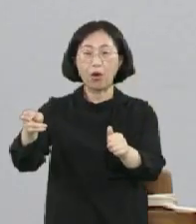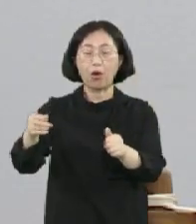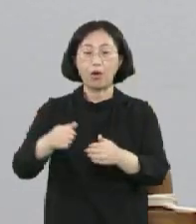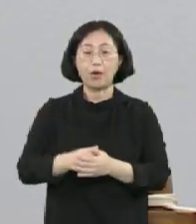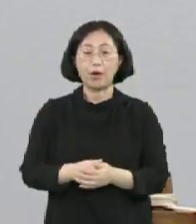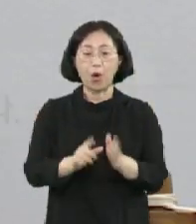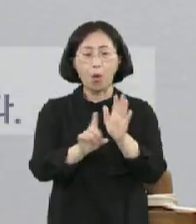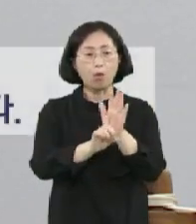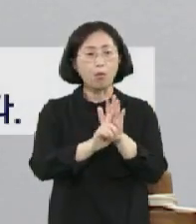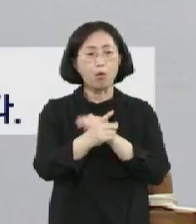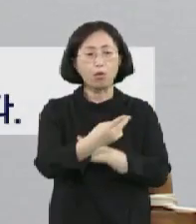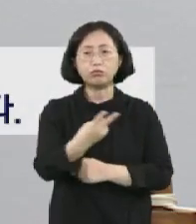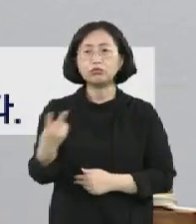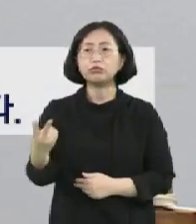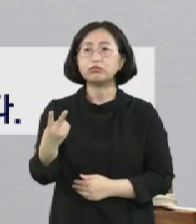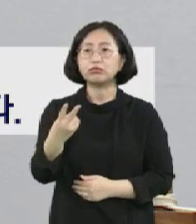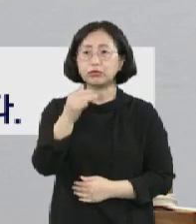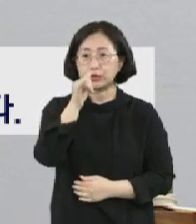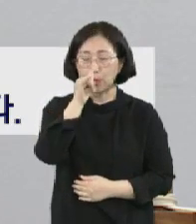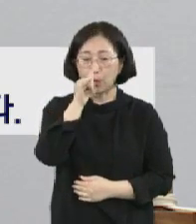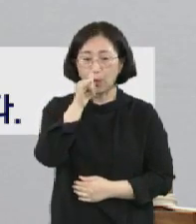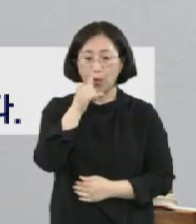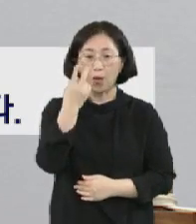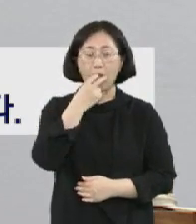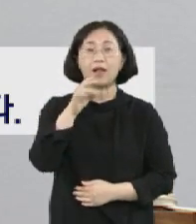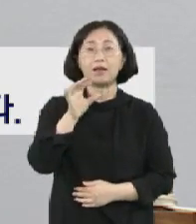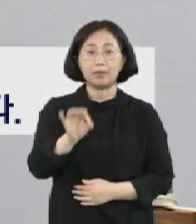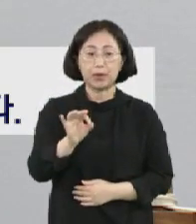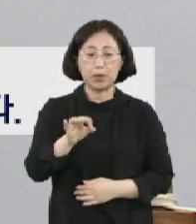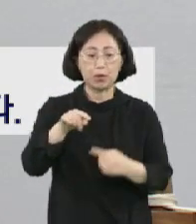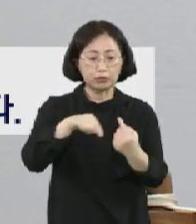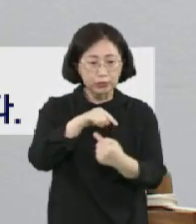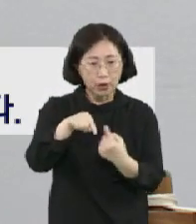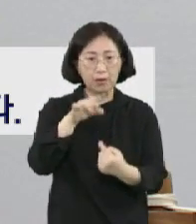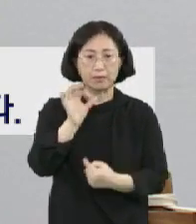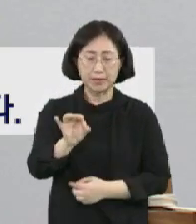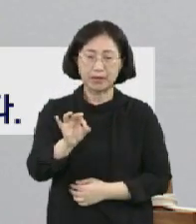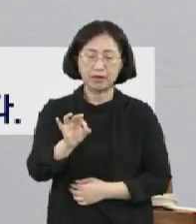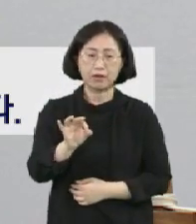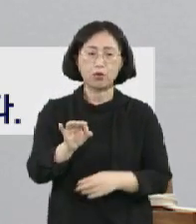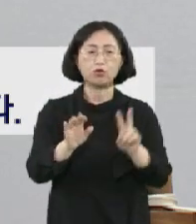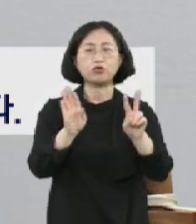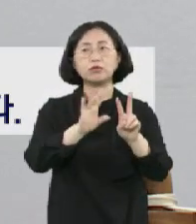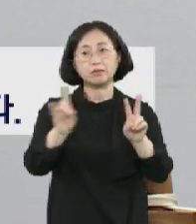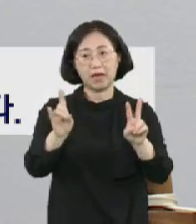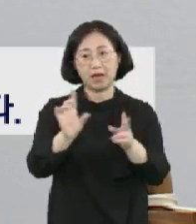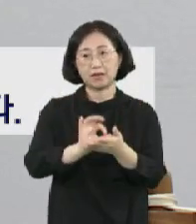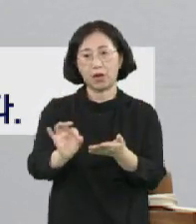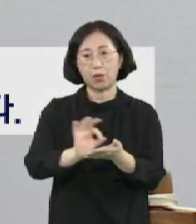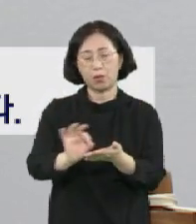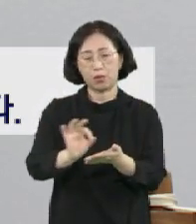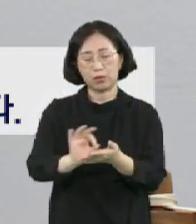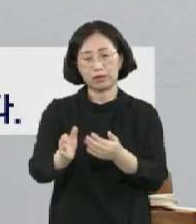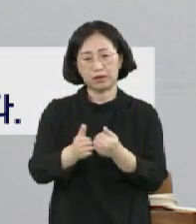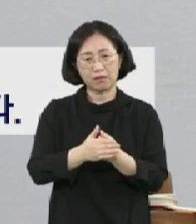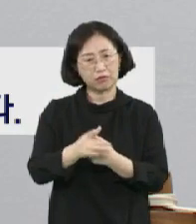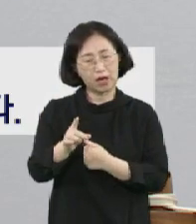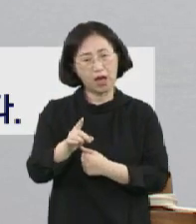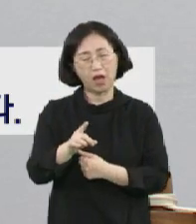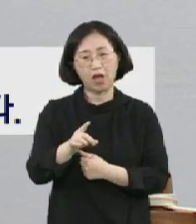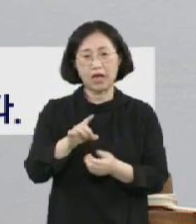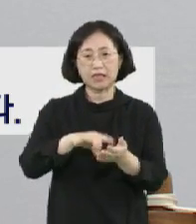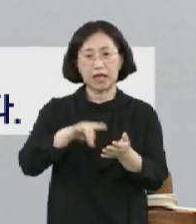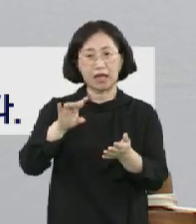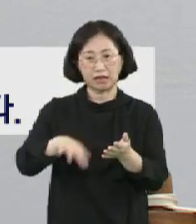홍보가 두 번씩 하게 되는 거고 관리 비용, 기타 운영비까지도 두 번에 들어가는 그런 이중적인 거라고 저는